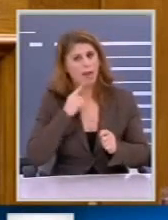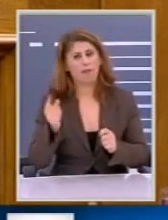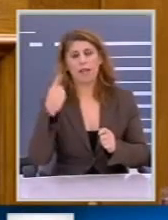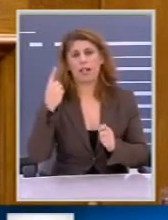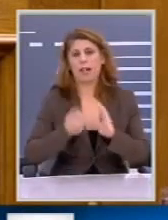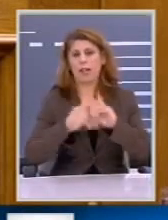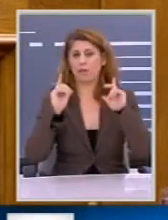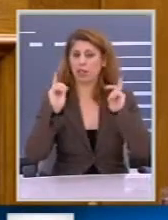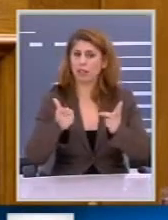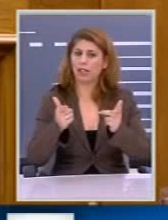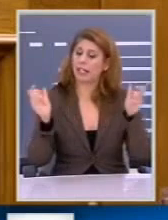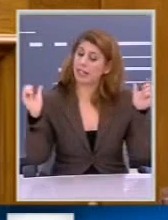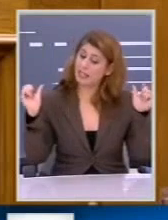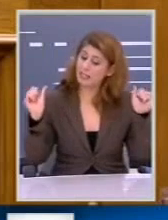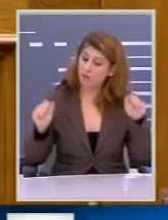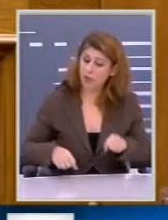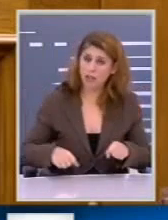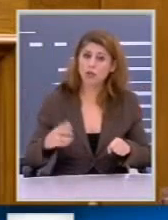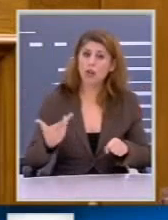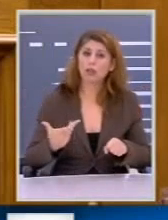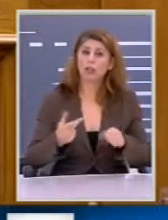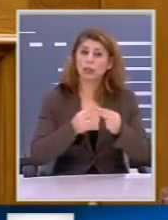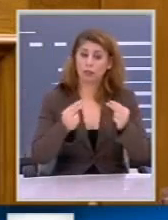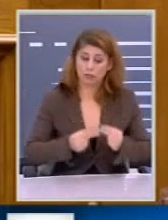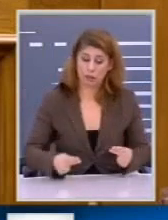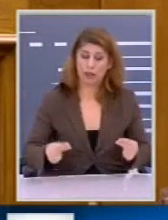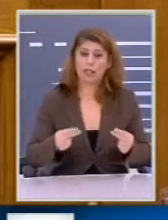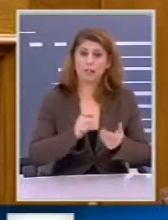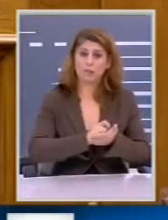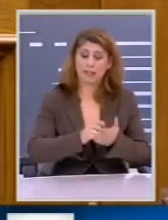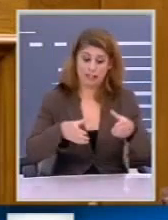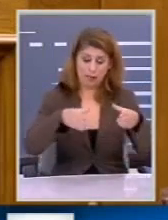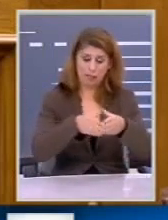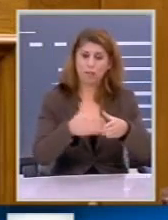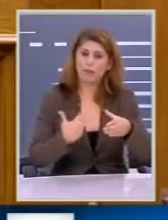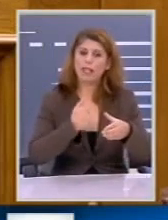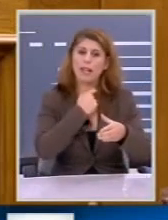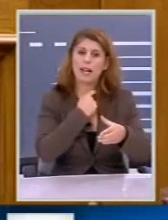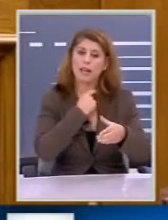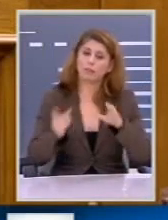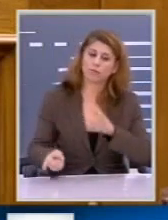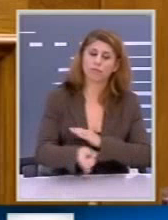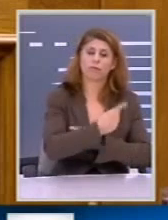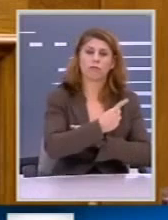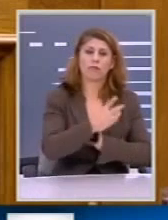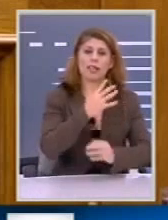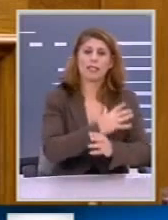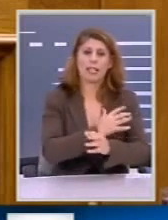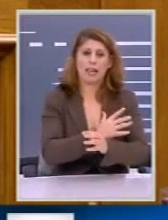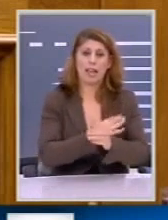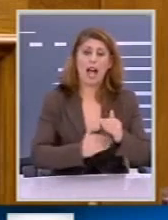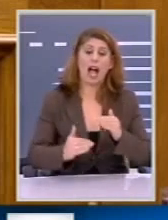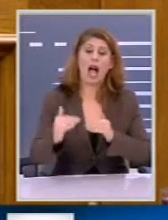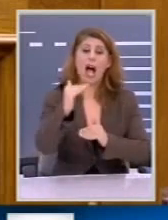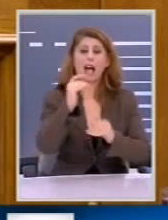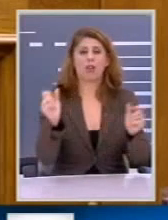που θα ακολουθήσει να συνενέσει τουλάχιστον ότι το πόρισμα έχει ανάγκη να πάει στην εισαγγελία του Αρείου Πάγου. Τουλάχιστον αυτό